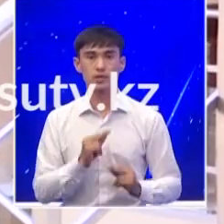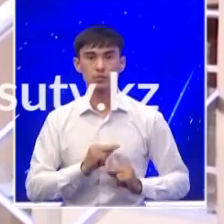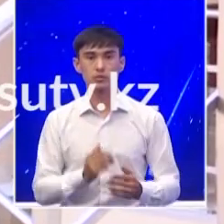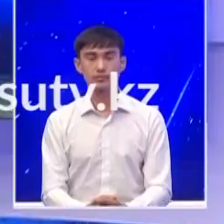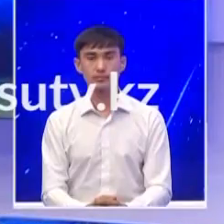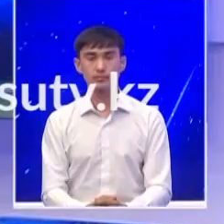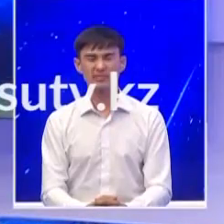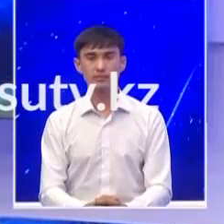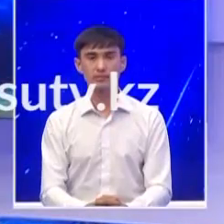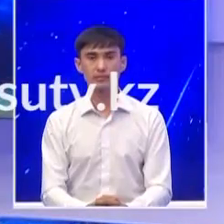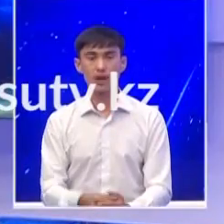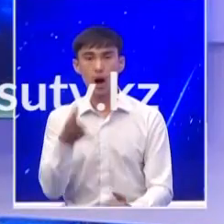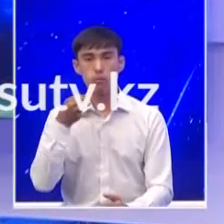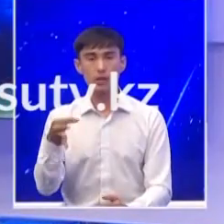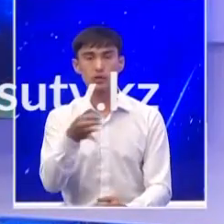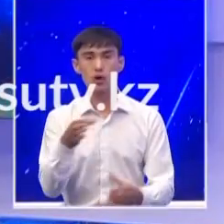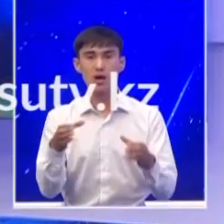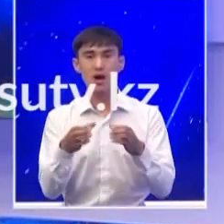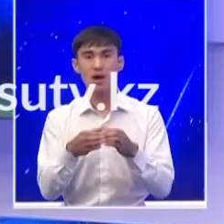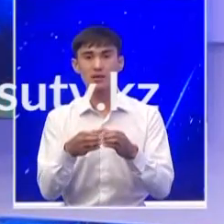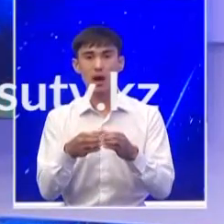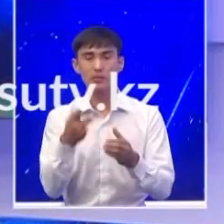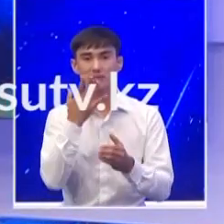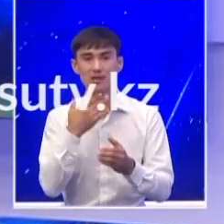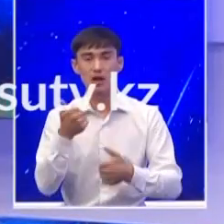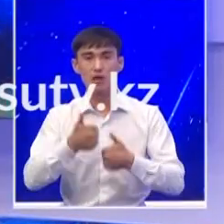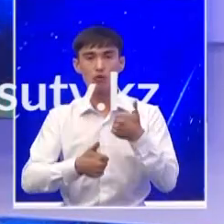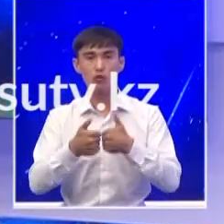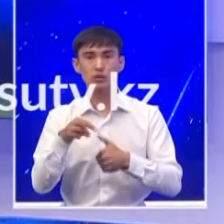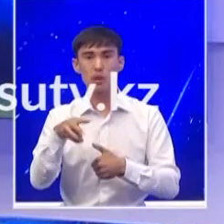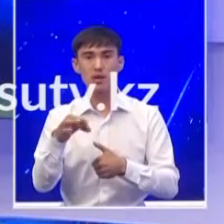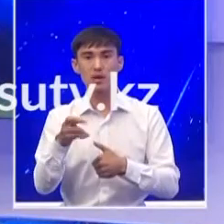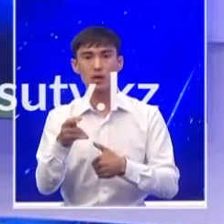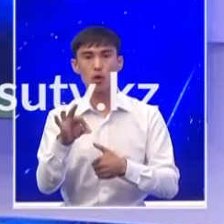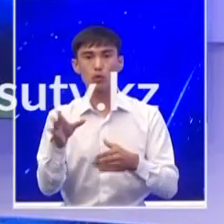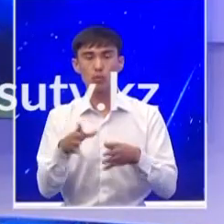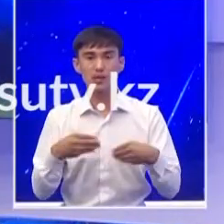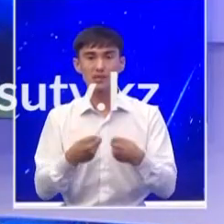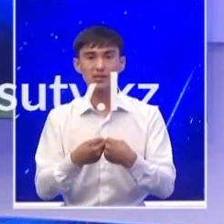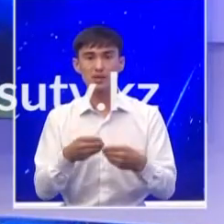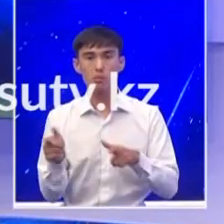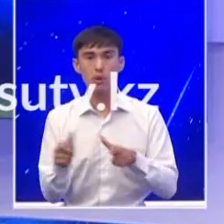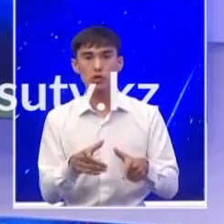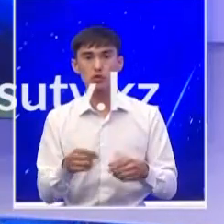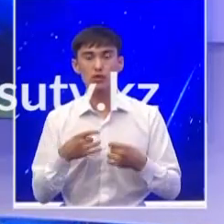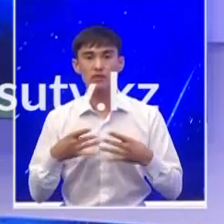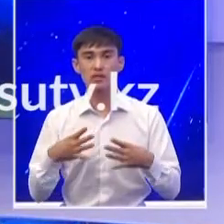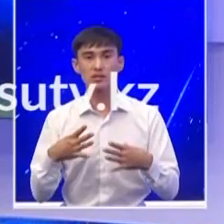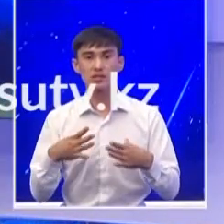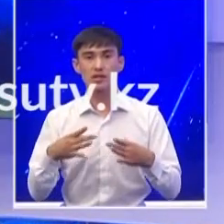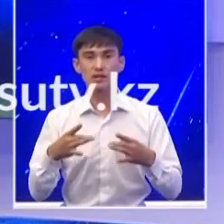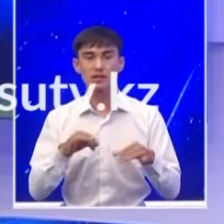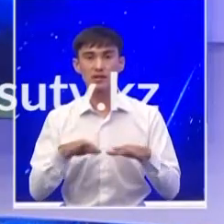сведению. Областной этап престижного национального конкурса «Мерили от Басе» прошел под сводами Дворца торжеств в